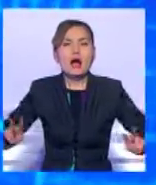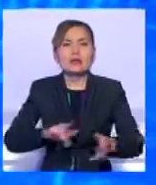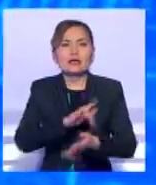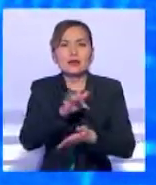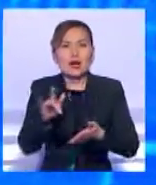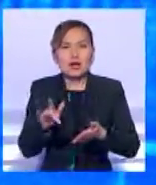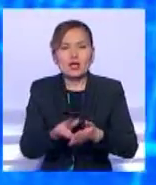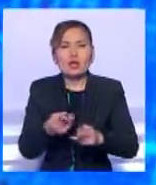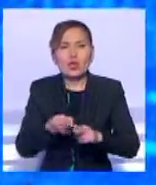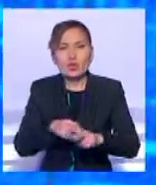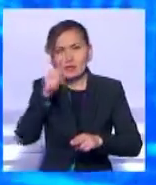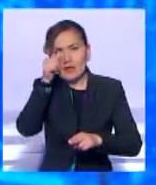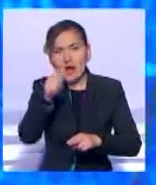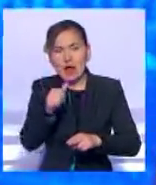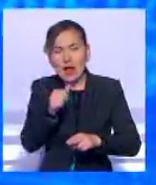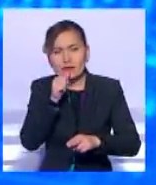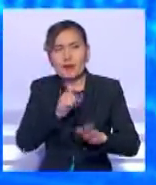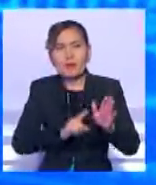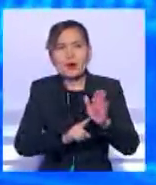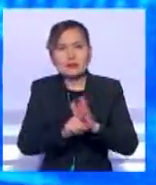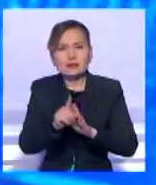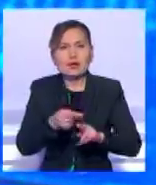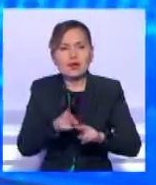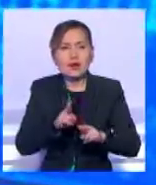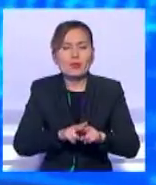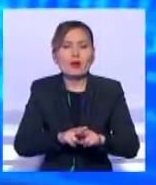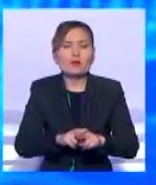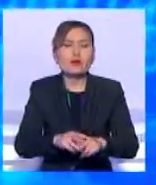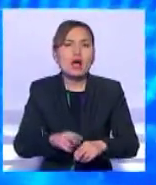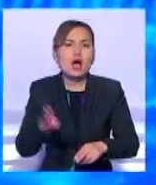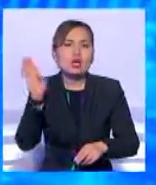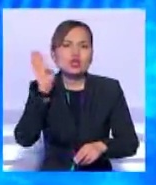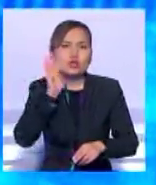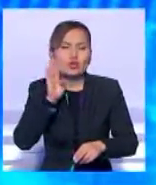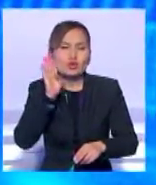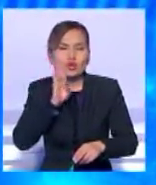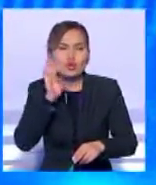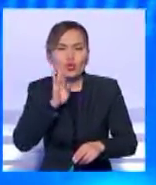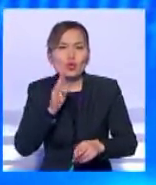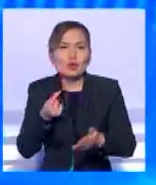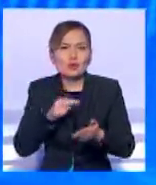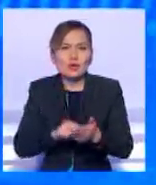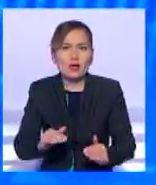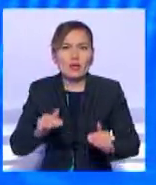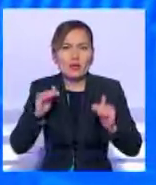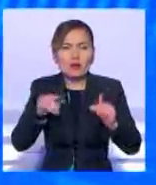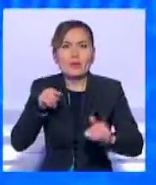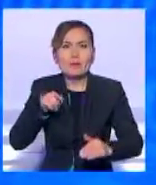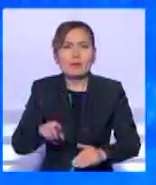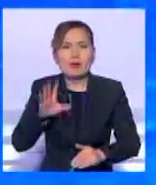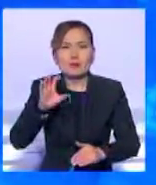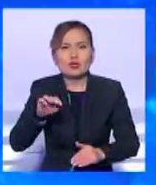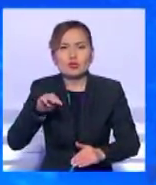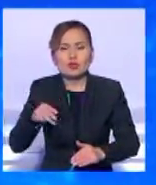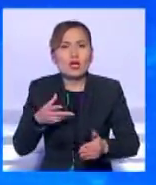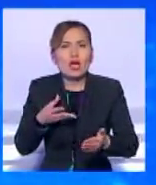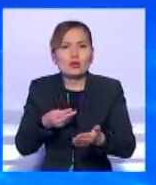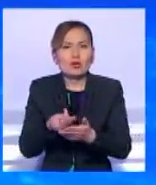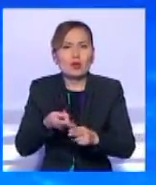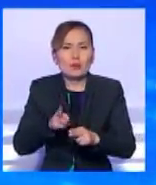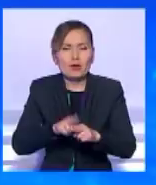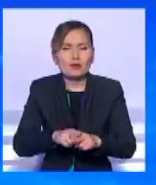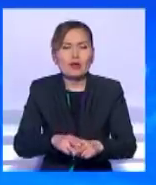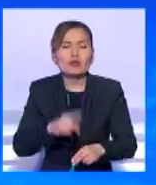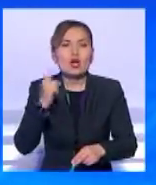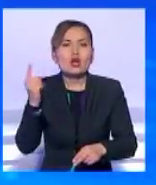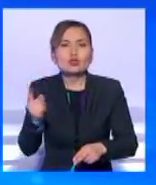Астаналықтар осы айдан бастап ауызсу үшін кісі басына бұрынғыдай 800 теңге емес 1500 теңге төлейтін болады. Айта кетейік, арнайы құрылғы орнатпаған